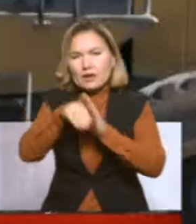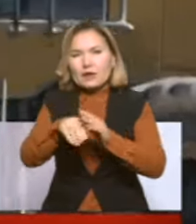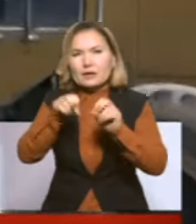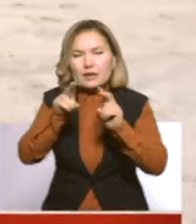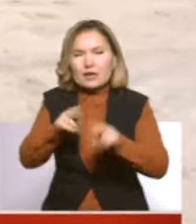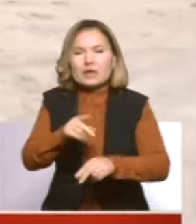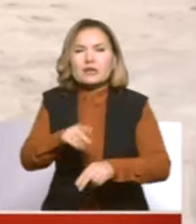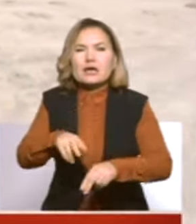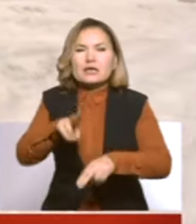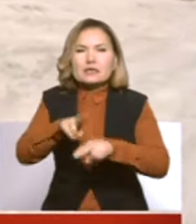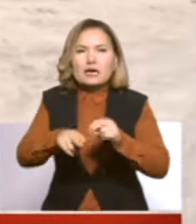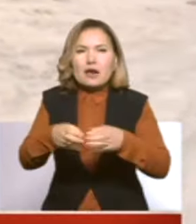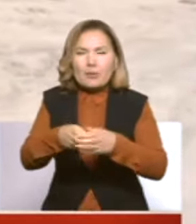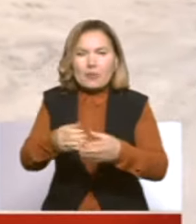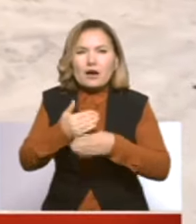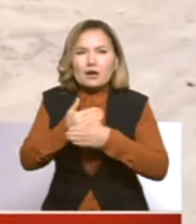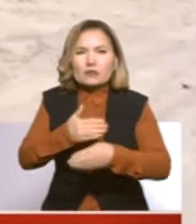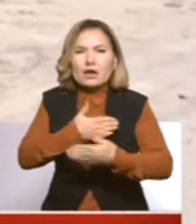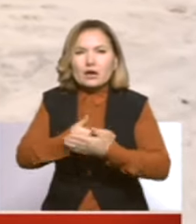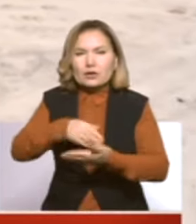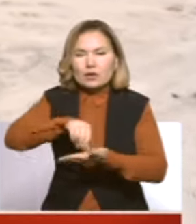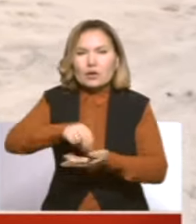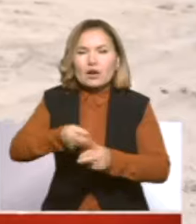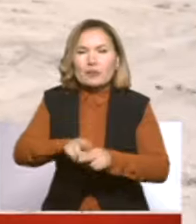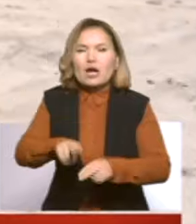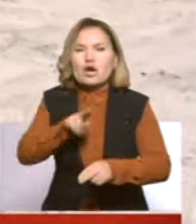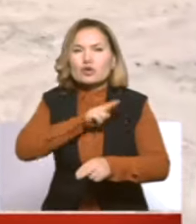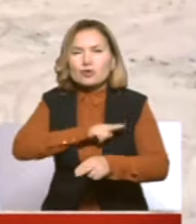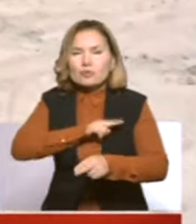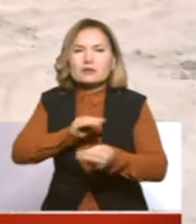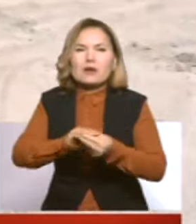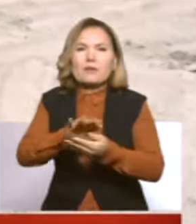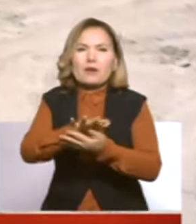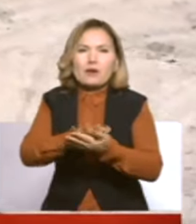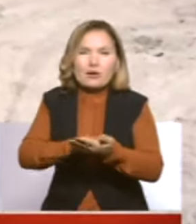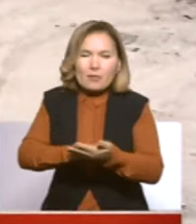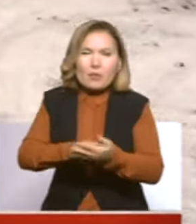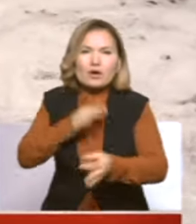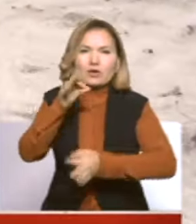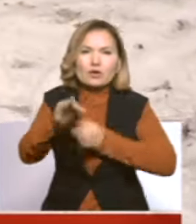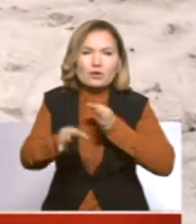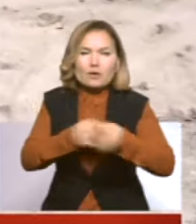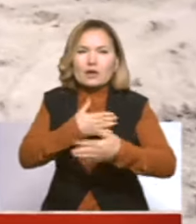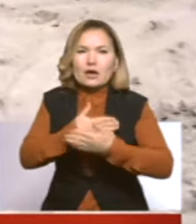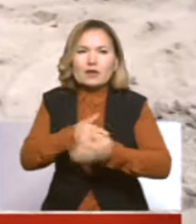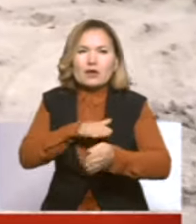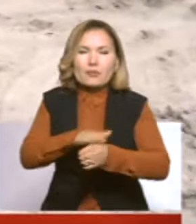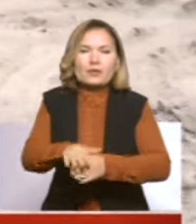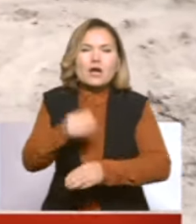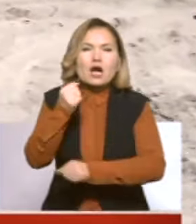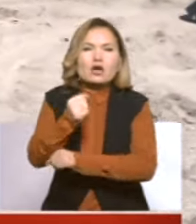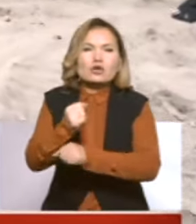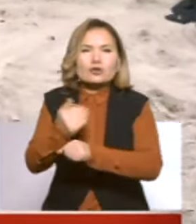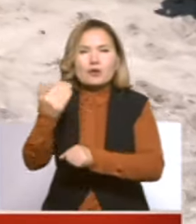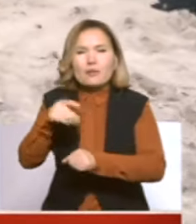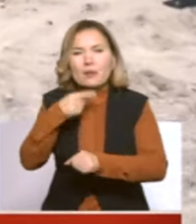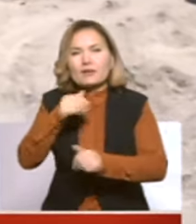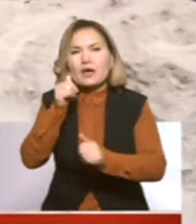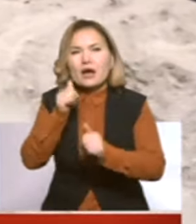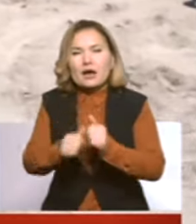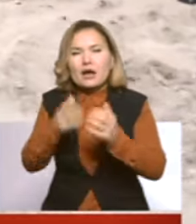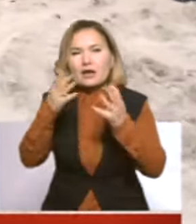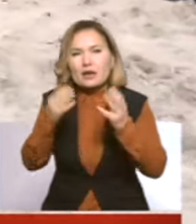мердігер компания осылайша өз үлесін қосып жатыр. Жұмыс тоқтаусыз, дамылсыз жүріп жатыр. Жұмысшылардың айтуынша күніне